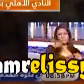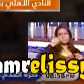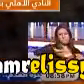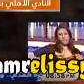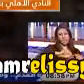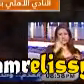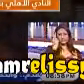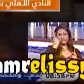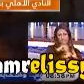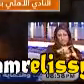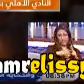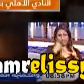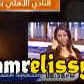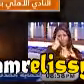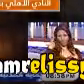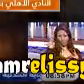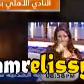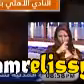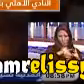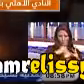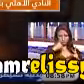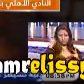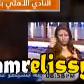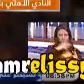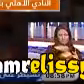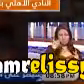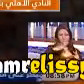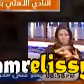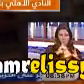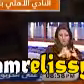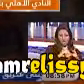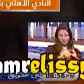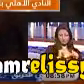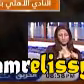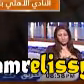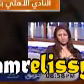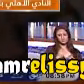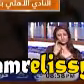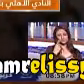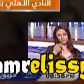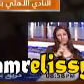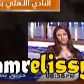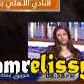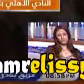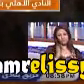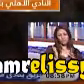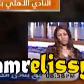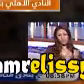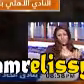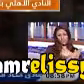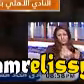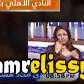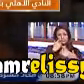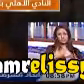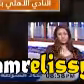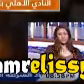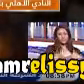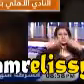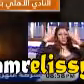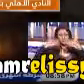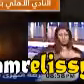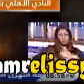اسوار الاسوار الخرسانيه التي تطوق منطقه وسط القاهره زادت اليوم بصور